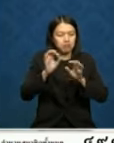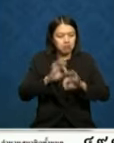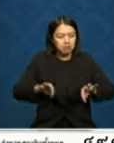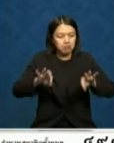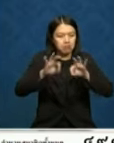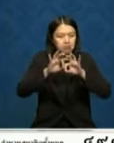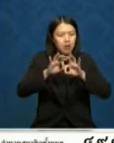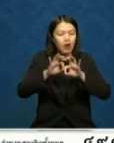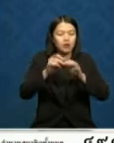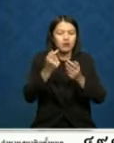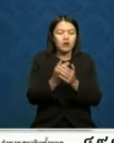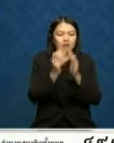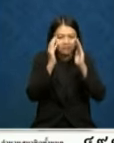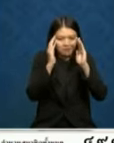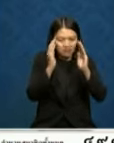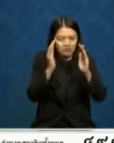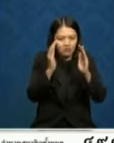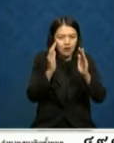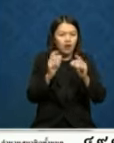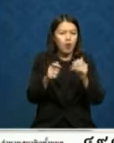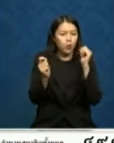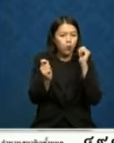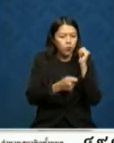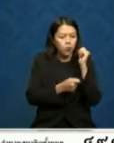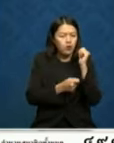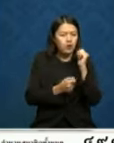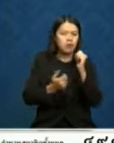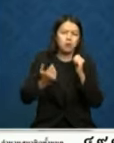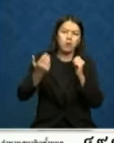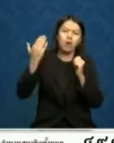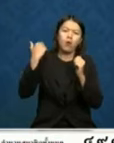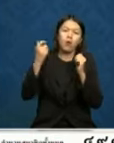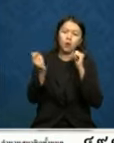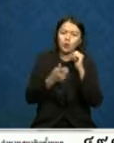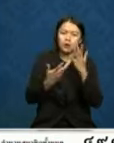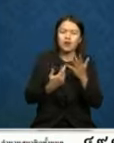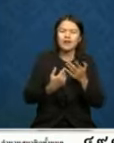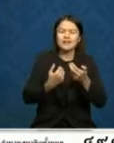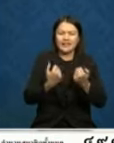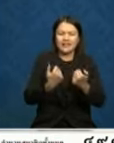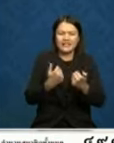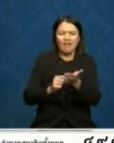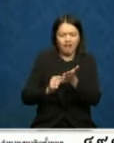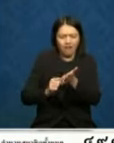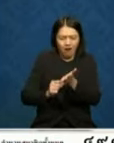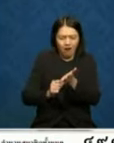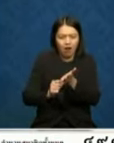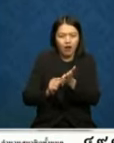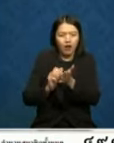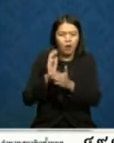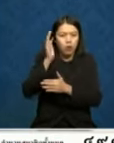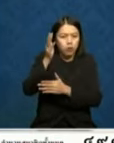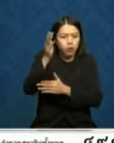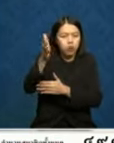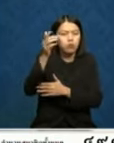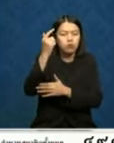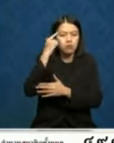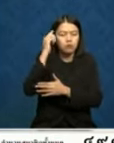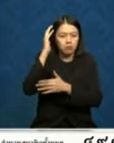ยิ่งในกรณีที่ลงโทษในอดีตไม่ได้แต่เป็นการแก้ไขเพื่อวันถัดไปในวันพรุ่